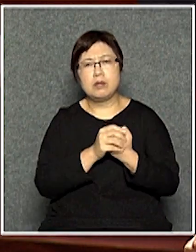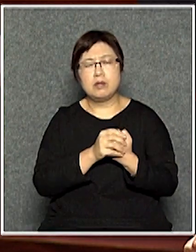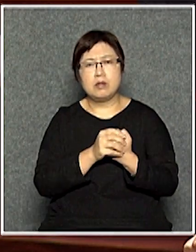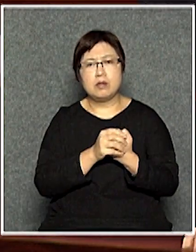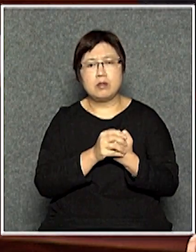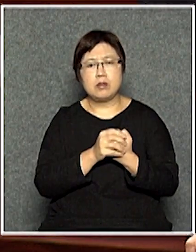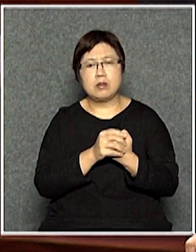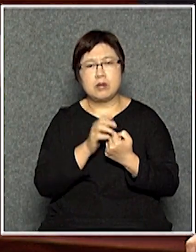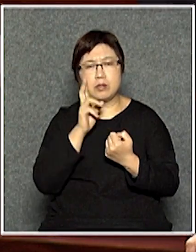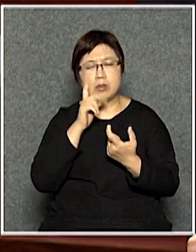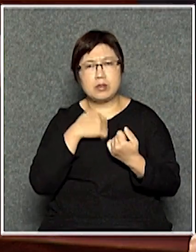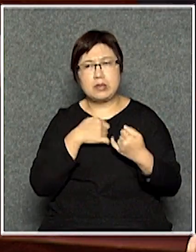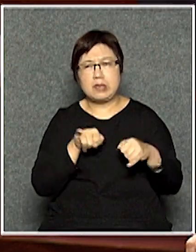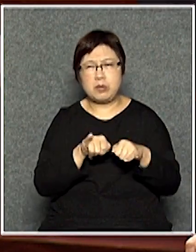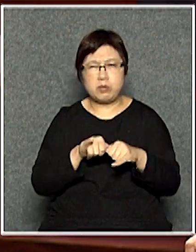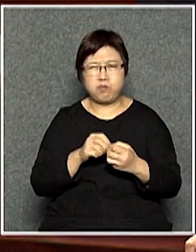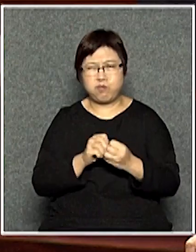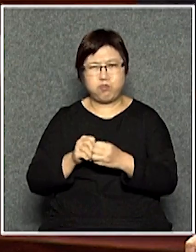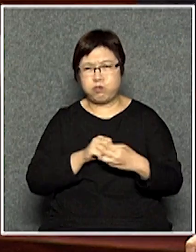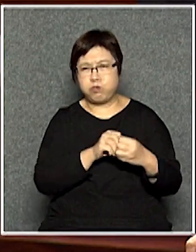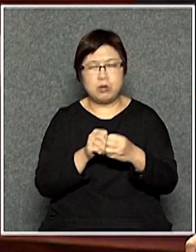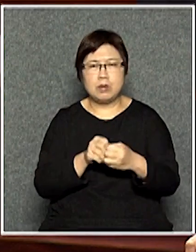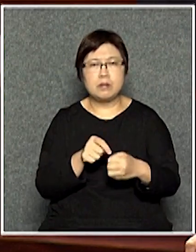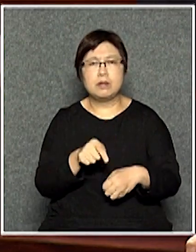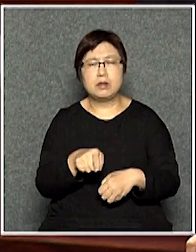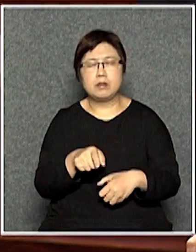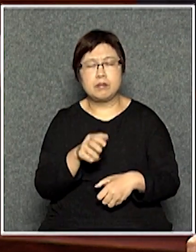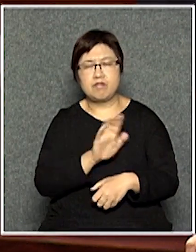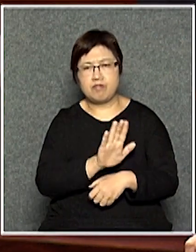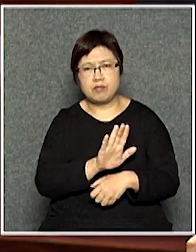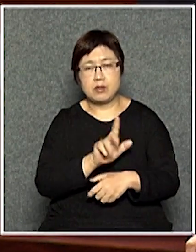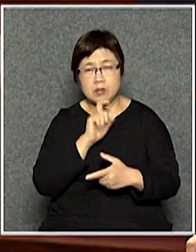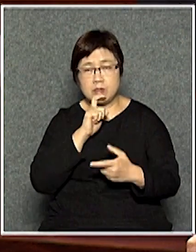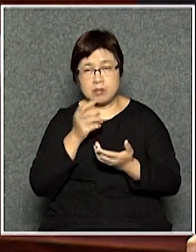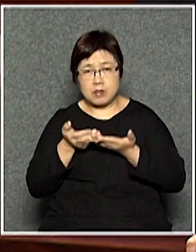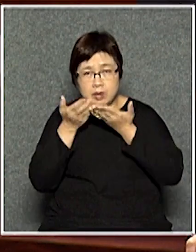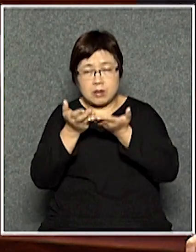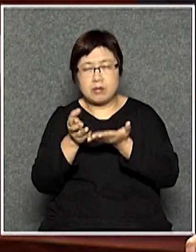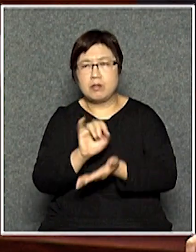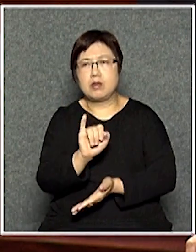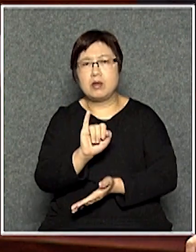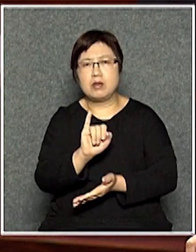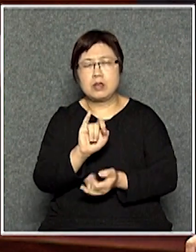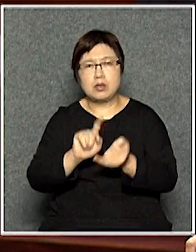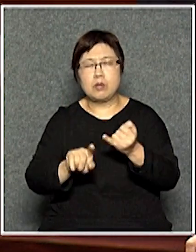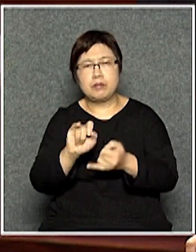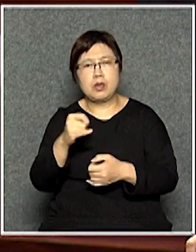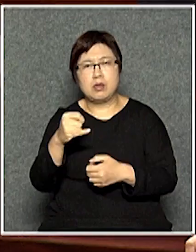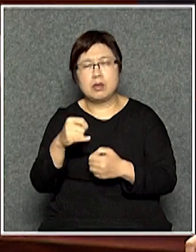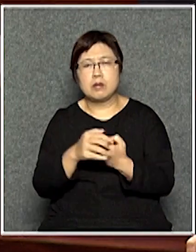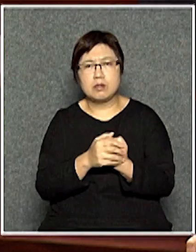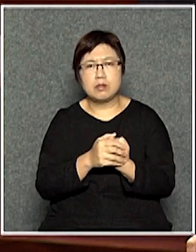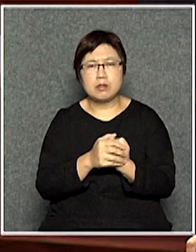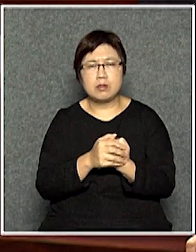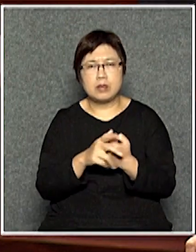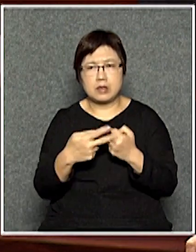泥漿的鬥獸摔角場，在這裡是搞一輪就可以拿出的結果來的。第二個彈劾